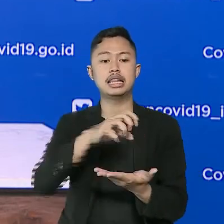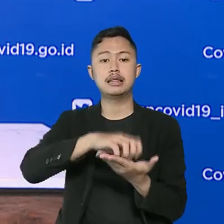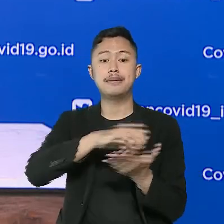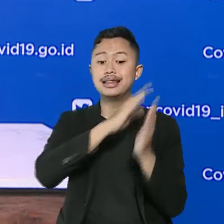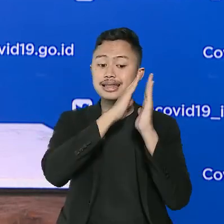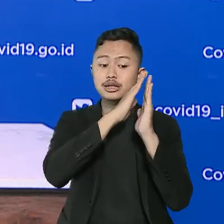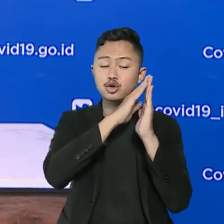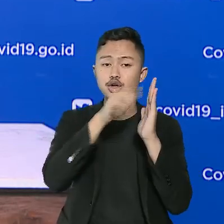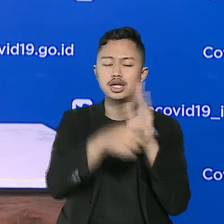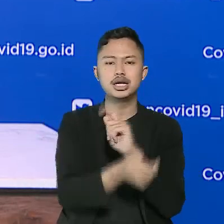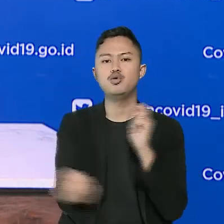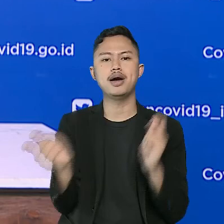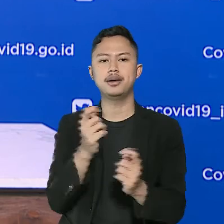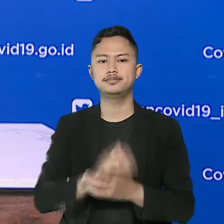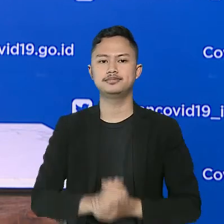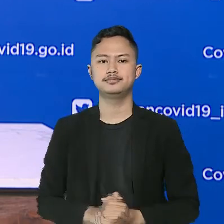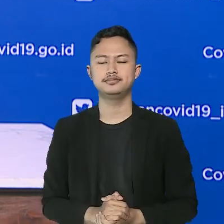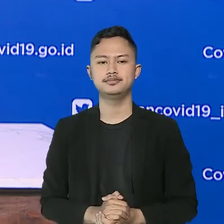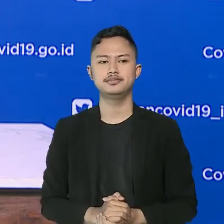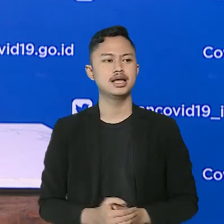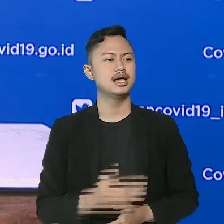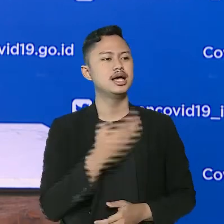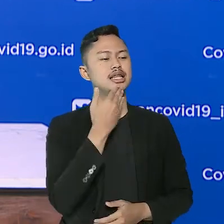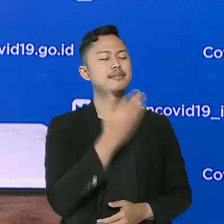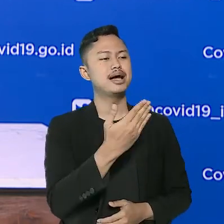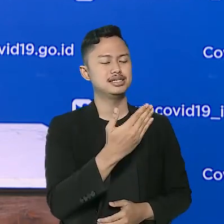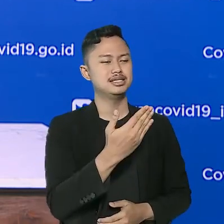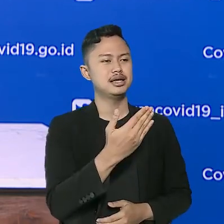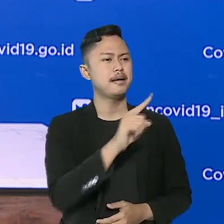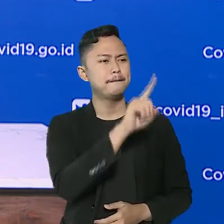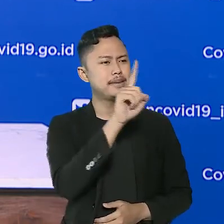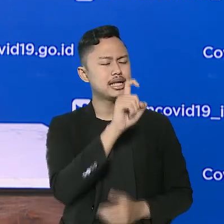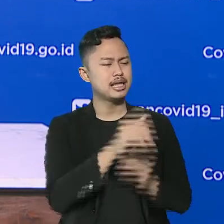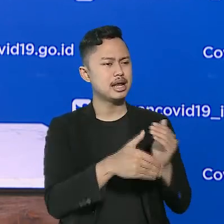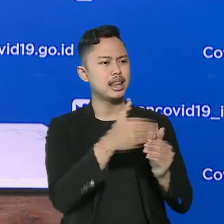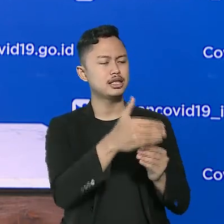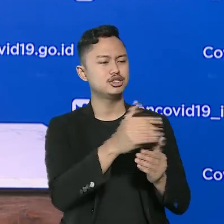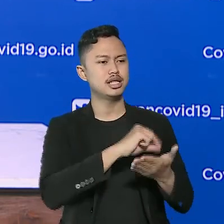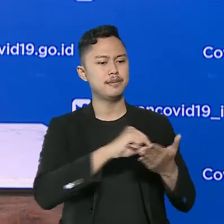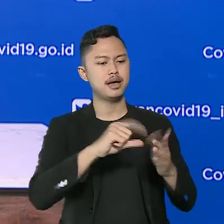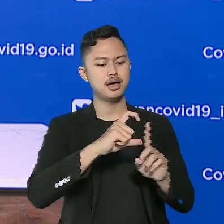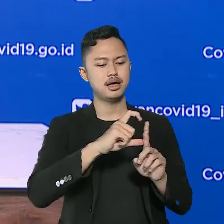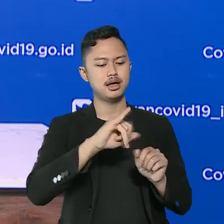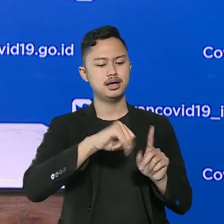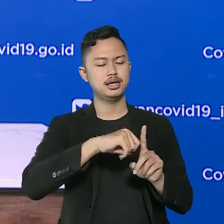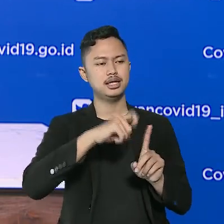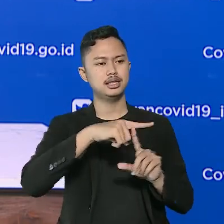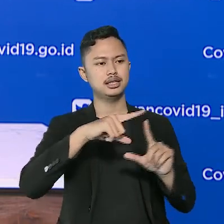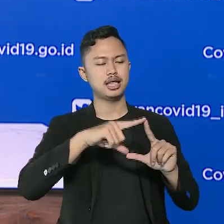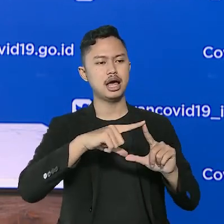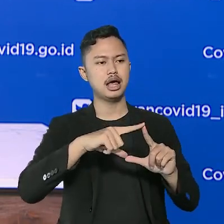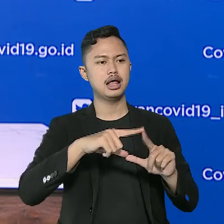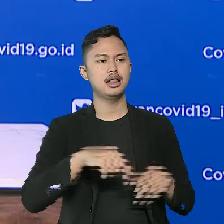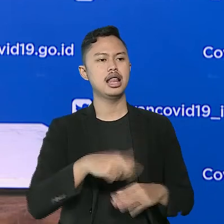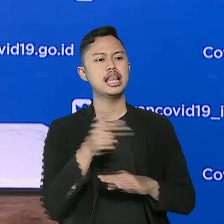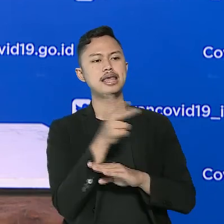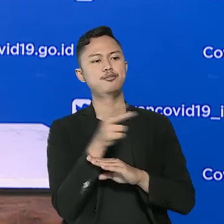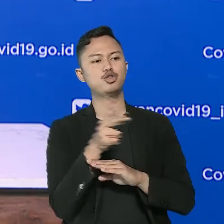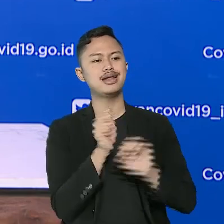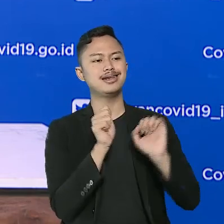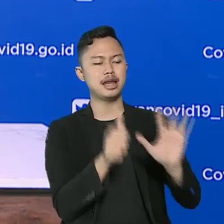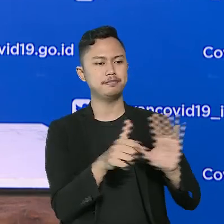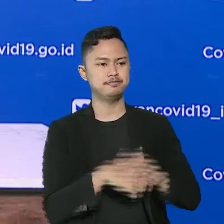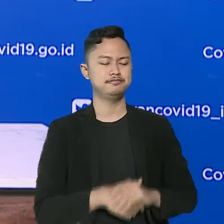tidur. Terima kasih. Terima kasih. Pertanyaan selanjutnya dari Dikta dan Fitri, liputan6.com.